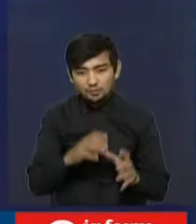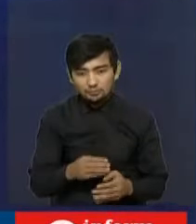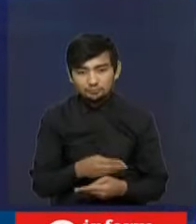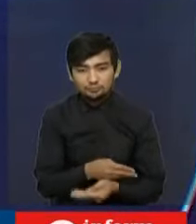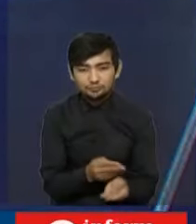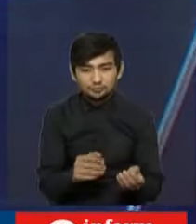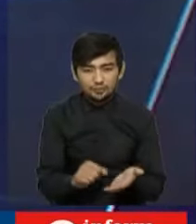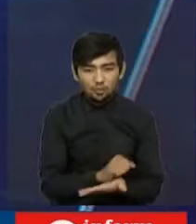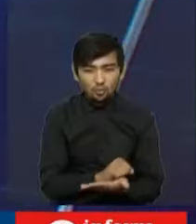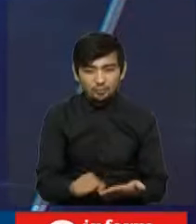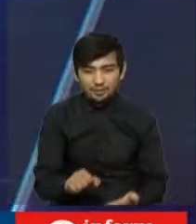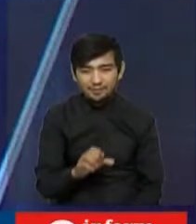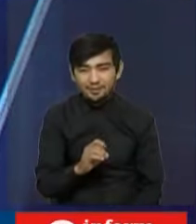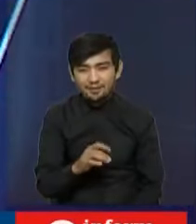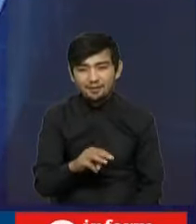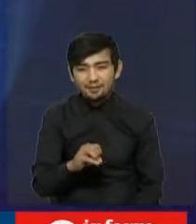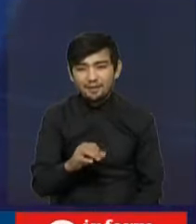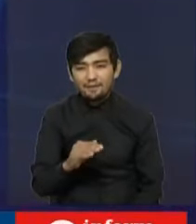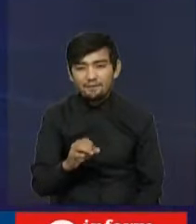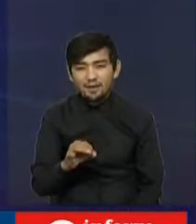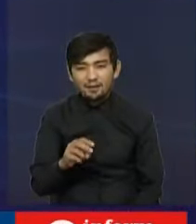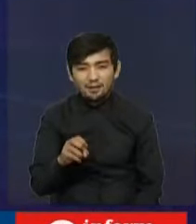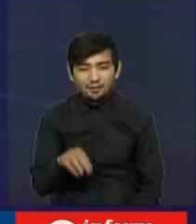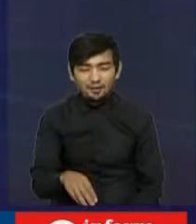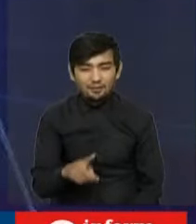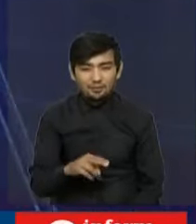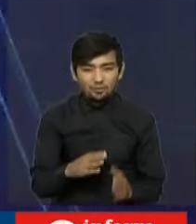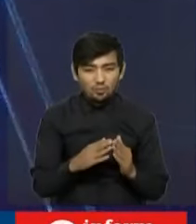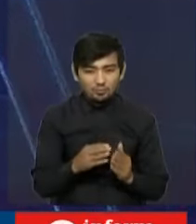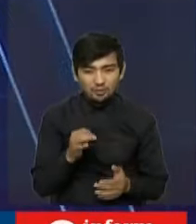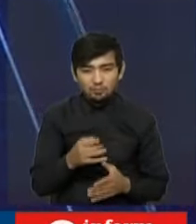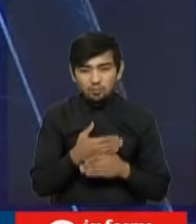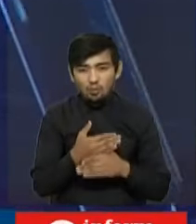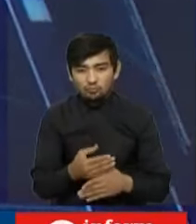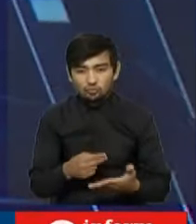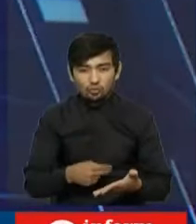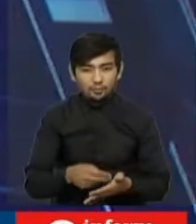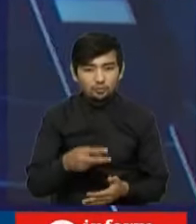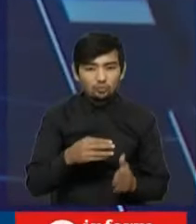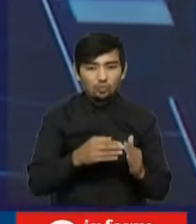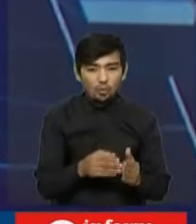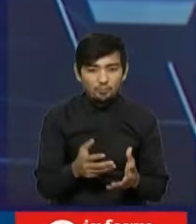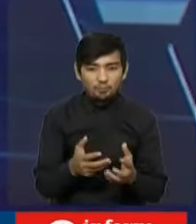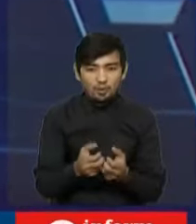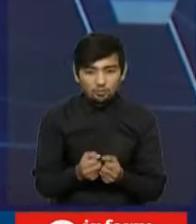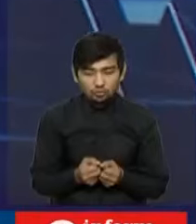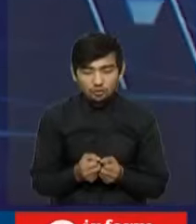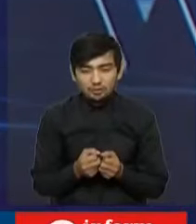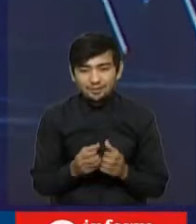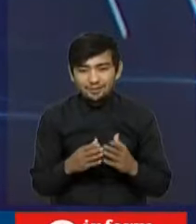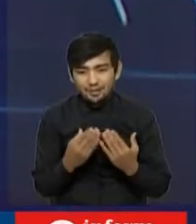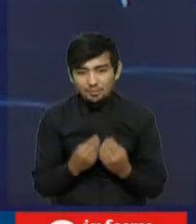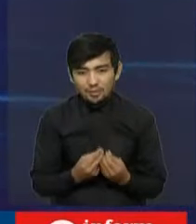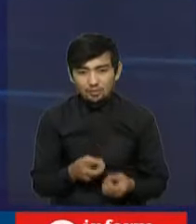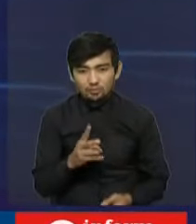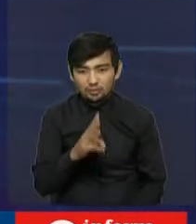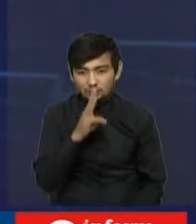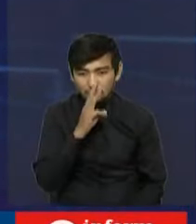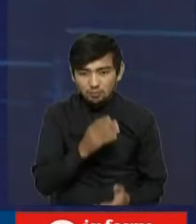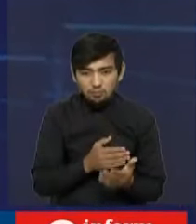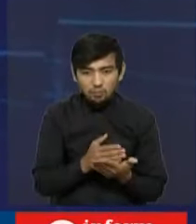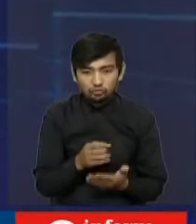сертификатов внесли изменения. Процедуру обновили, и теперь помощь в покупке жилья смогут получить семьи с более высокими доходами,